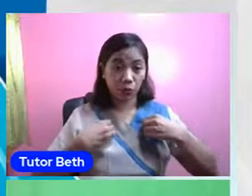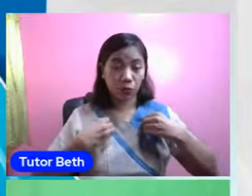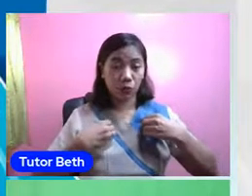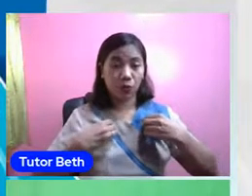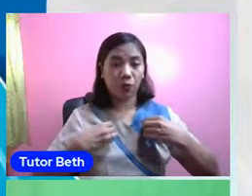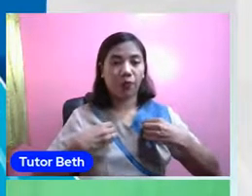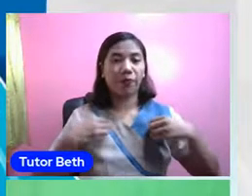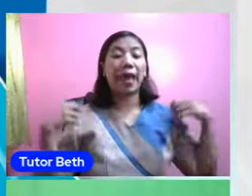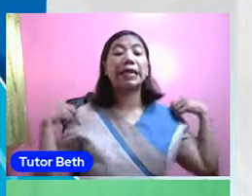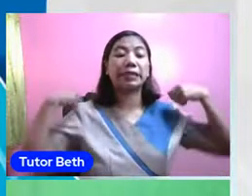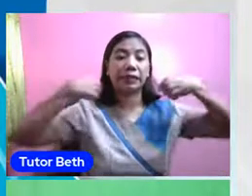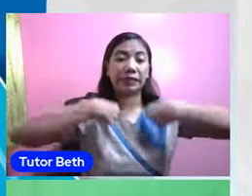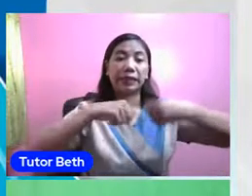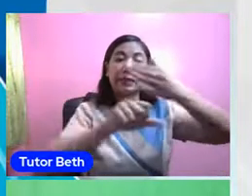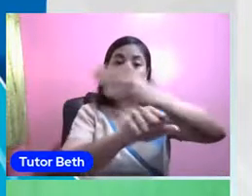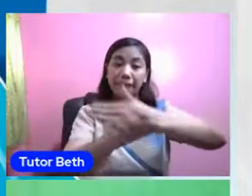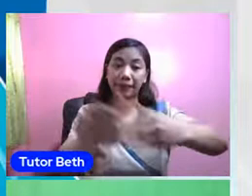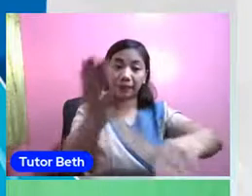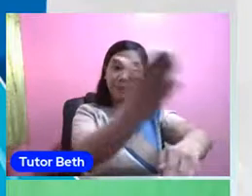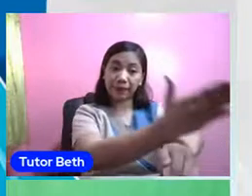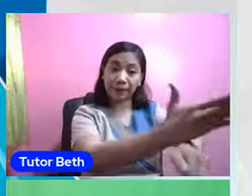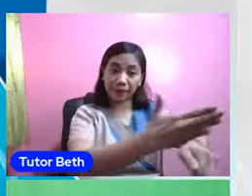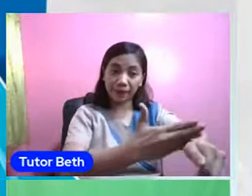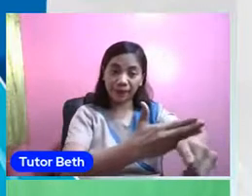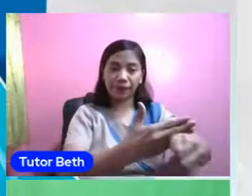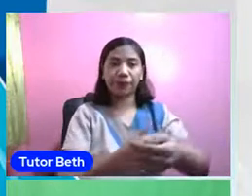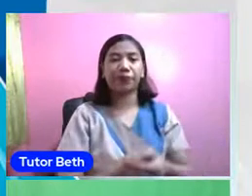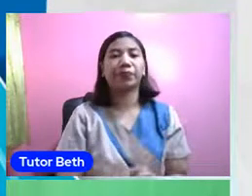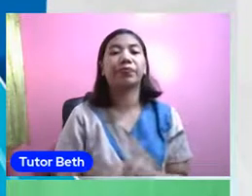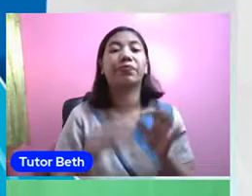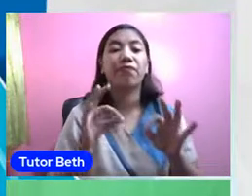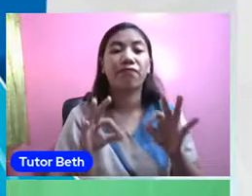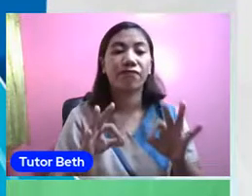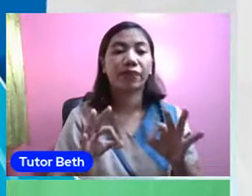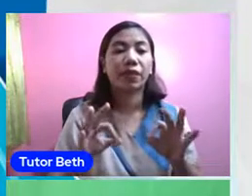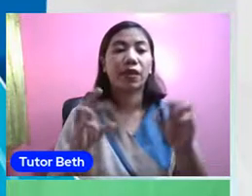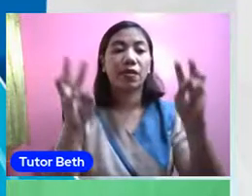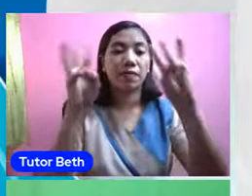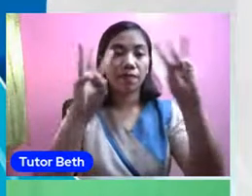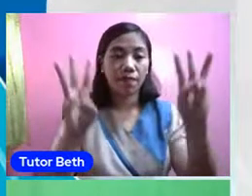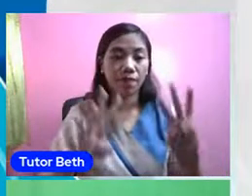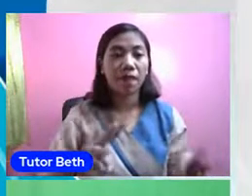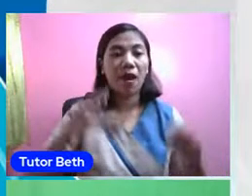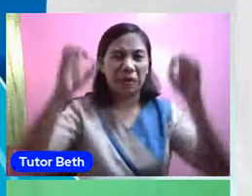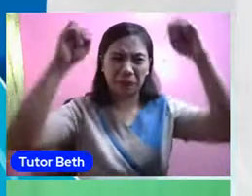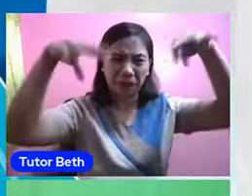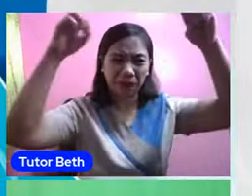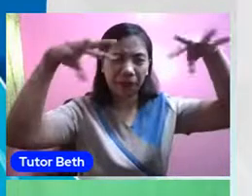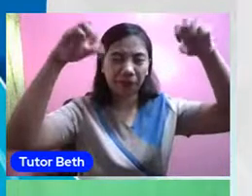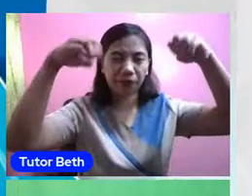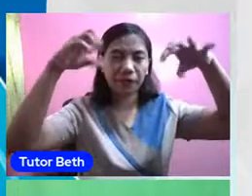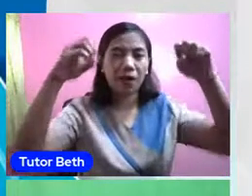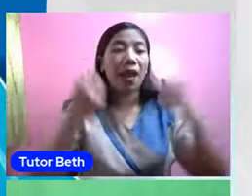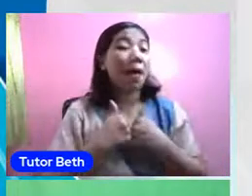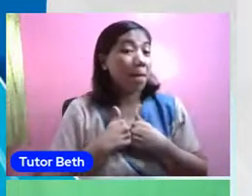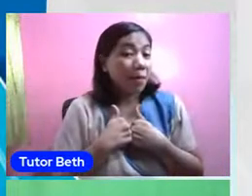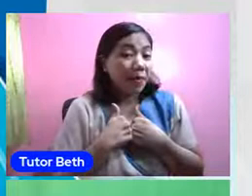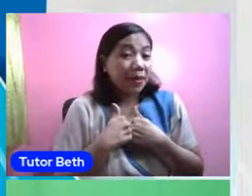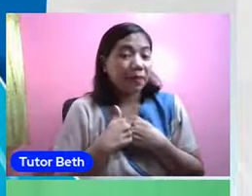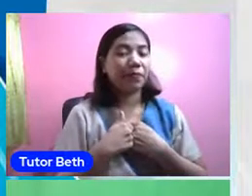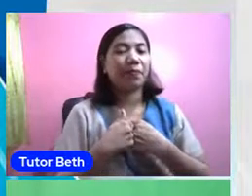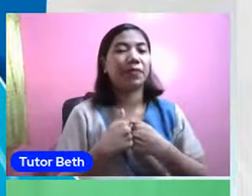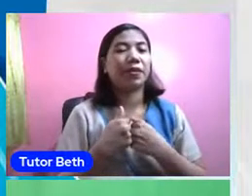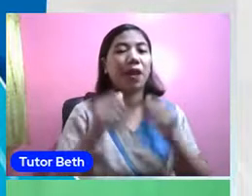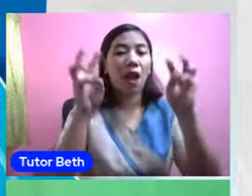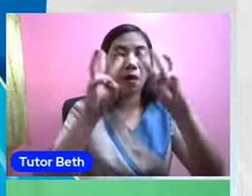kailangan natin ginagamit. Sa kapag panahon ng tag-ulan. Dahil malamig ang panahon, kailangan